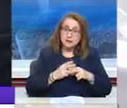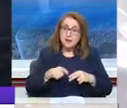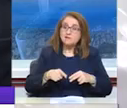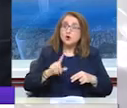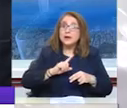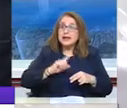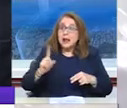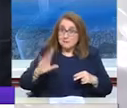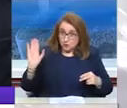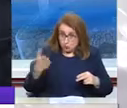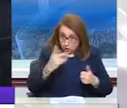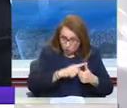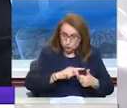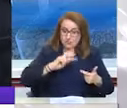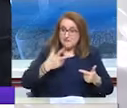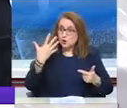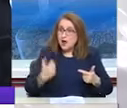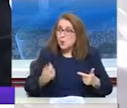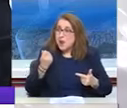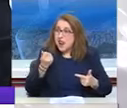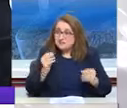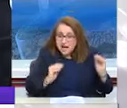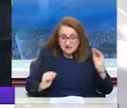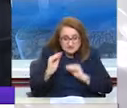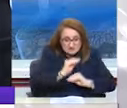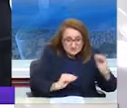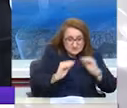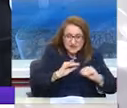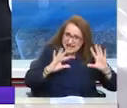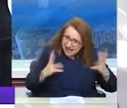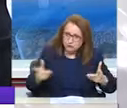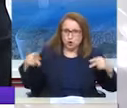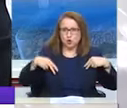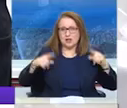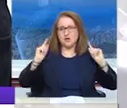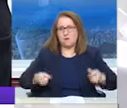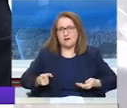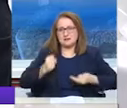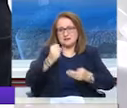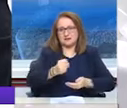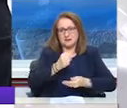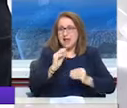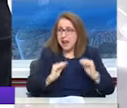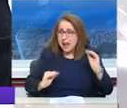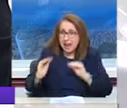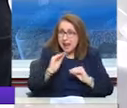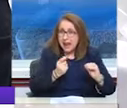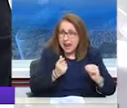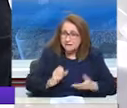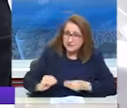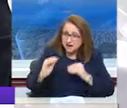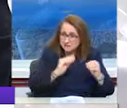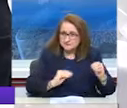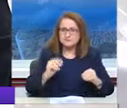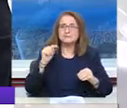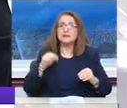την επανεκκίνηση της οικονομίας για την οποία εντούτοις θα ληφθούν, όπως είναι προφανές πρόσθετα μέτρα που θα παρουσιάζονται